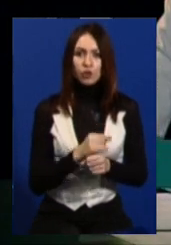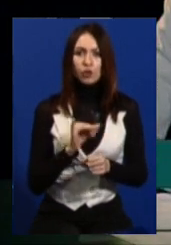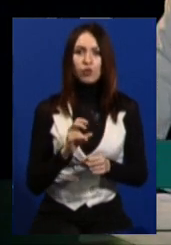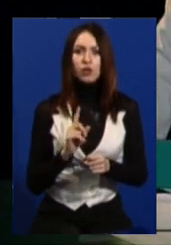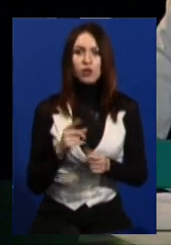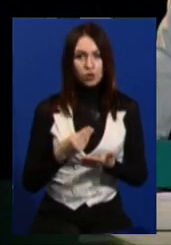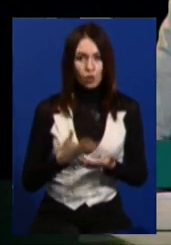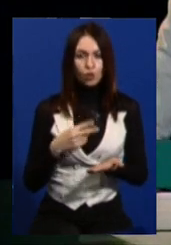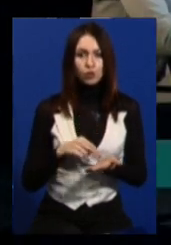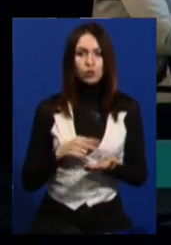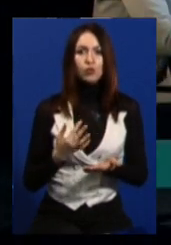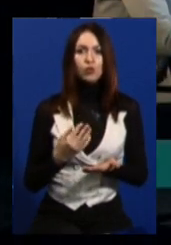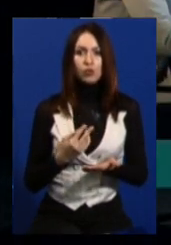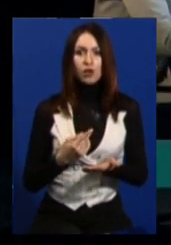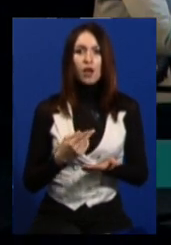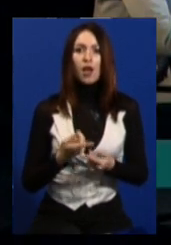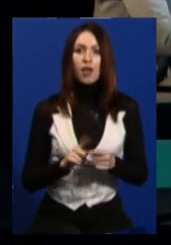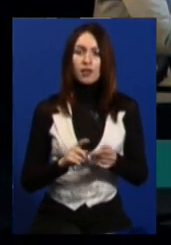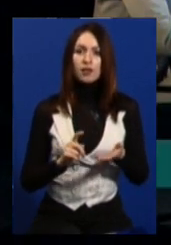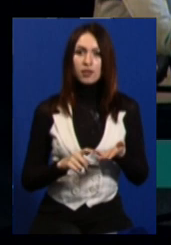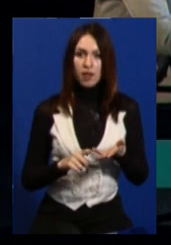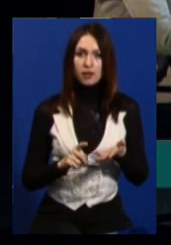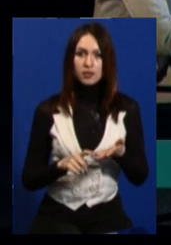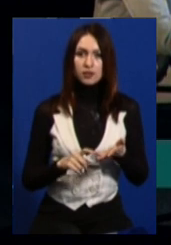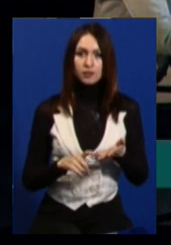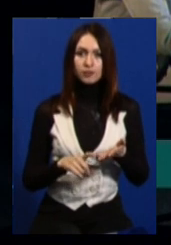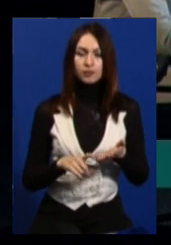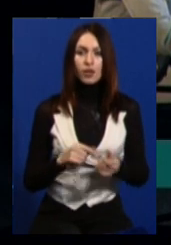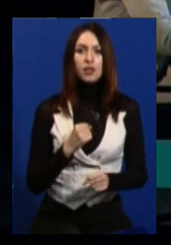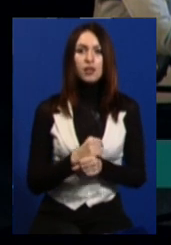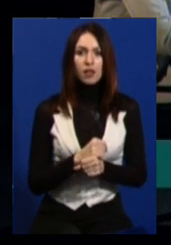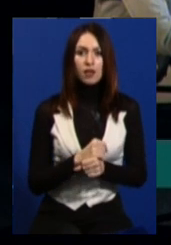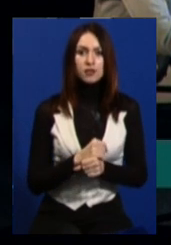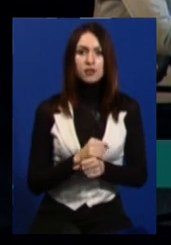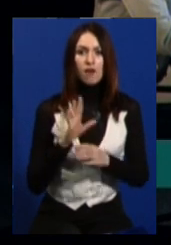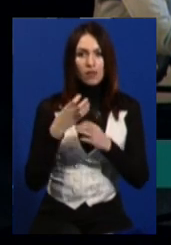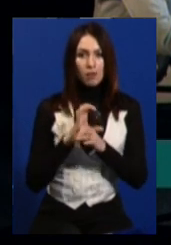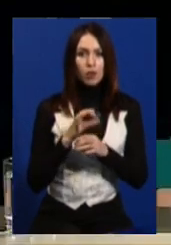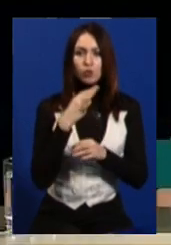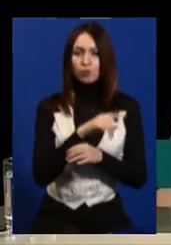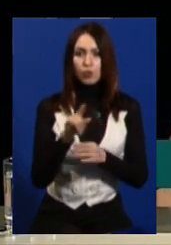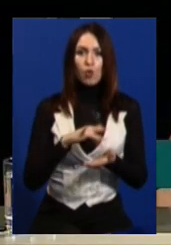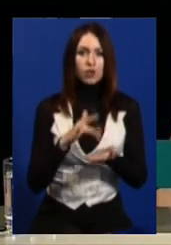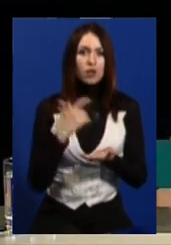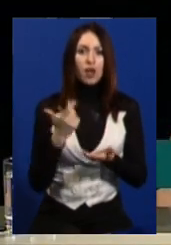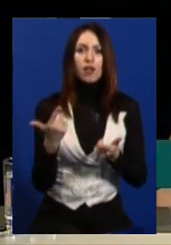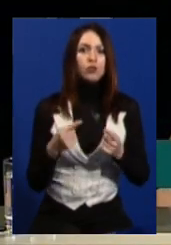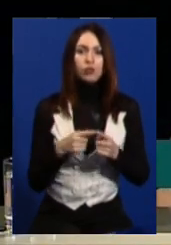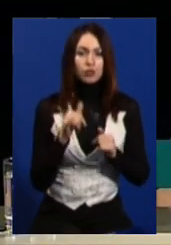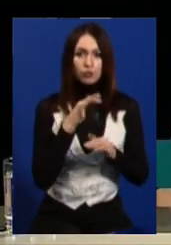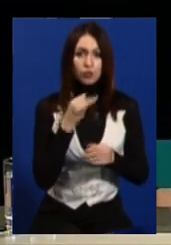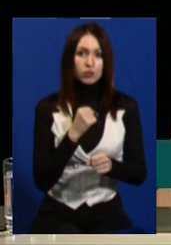дорогий? Ну, этот анализ делается в основной массе лабораторий города Харькова, конкретно где он точно,